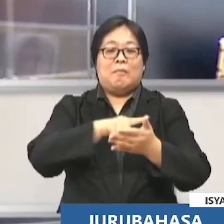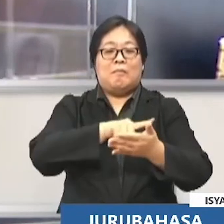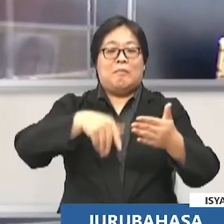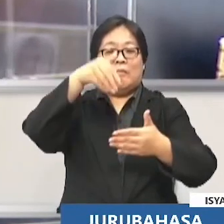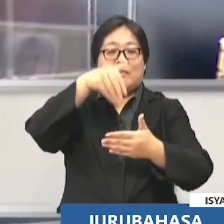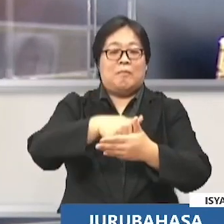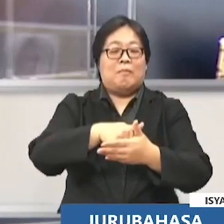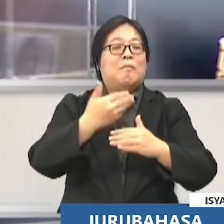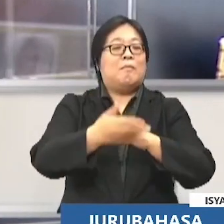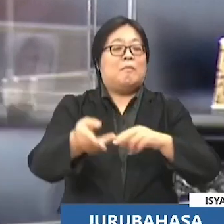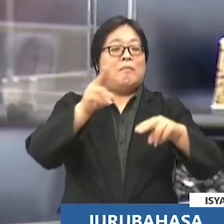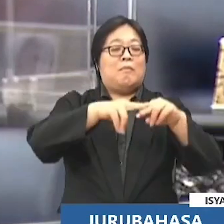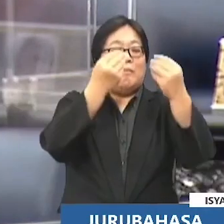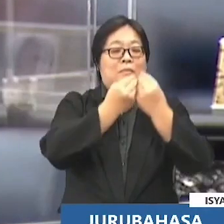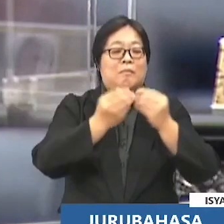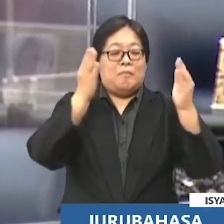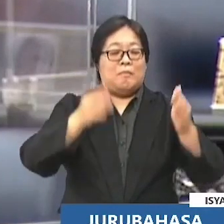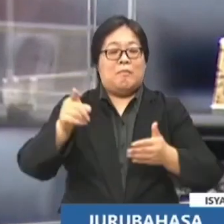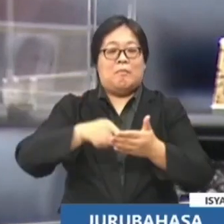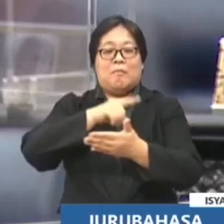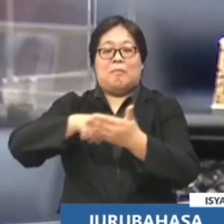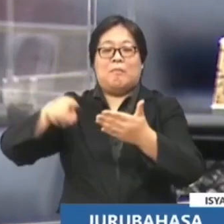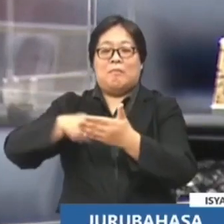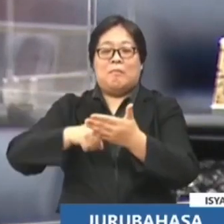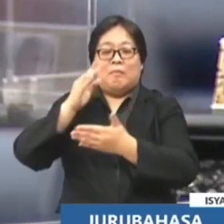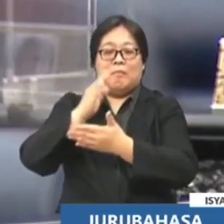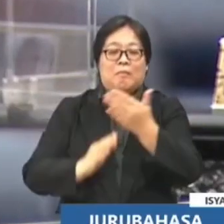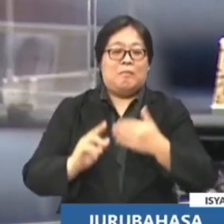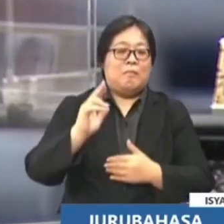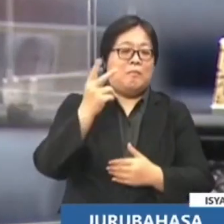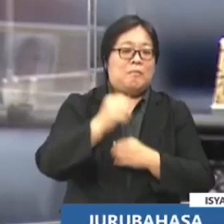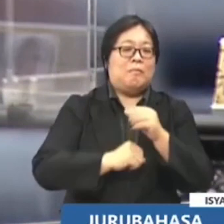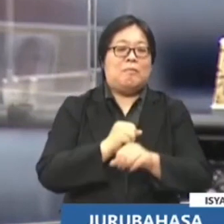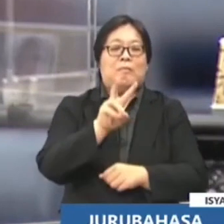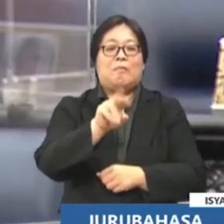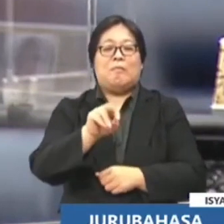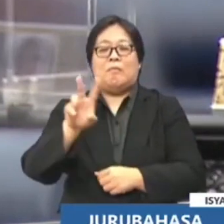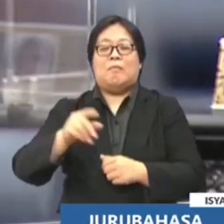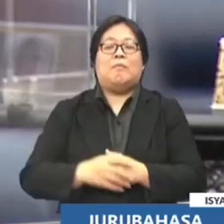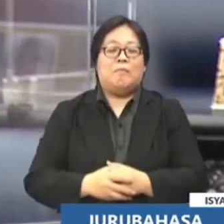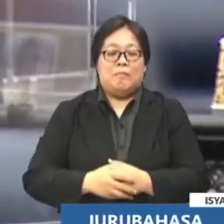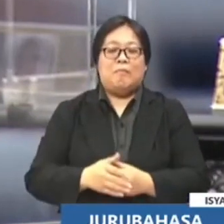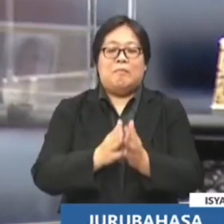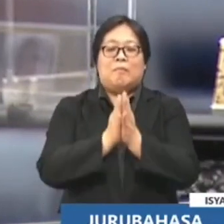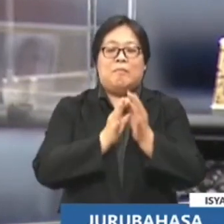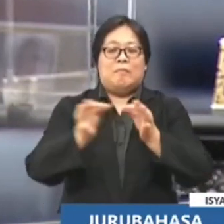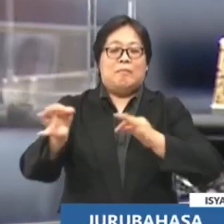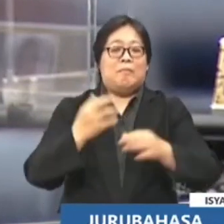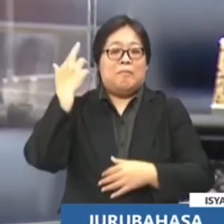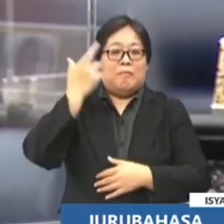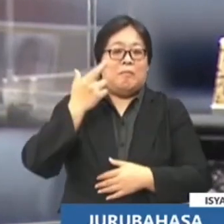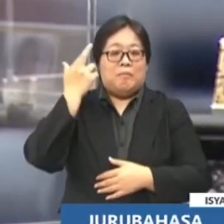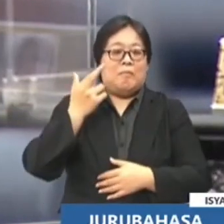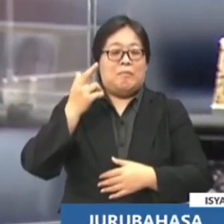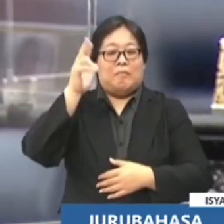selepas pertambahan pemilih yang banyak pada suku ke-3 tahun 2021 dilebihkan rasional